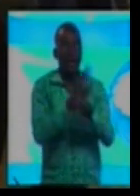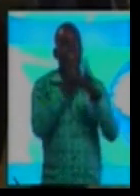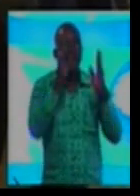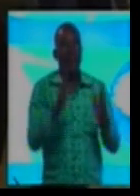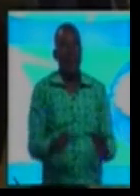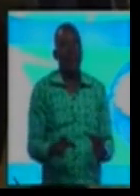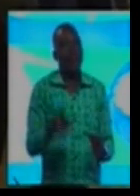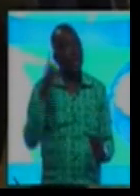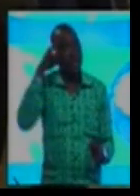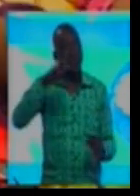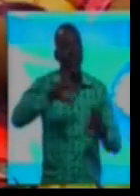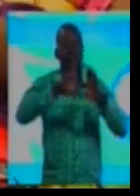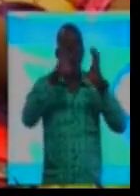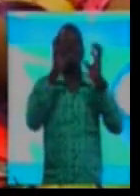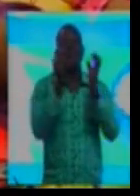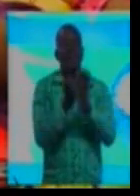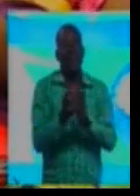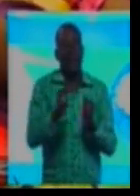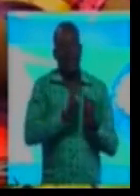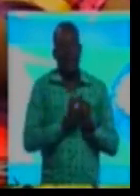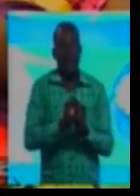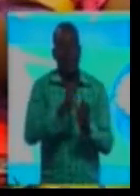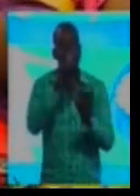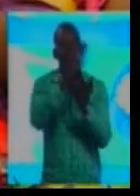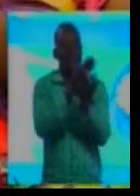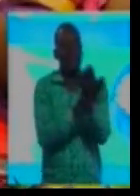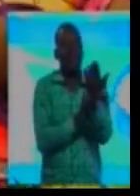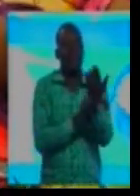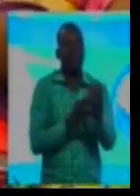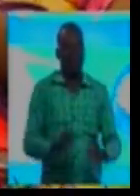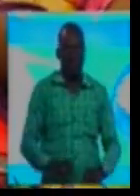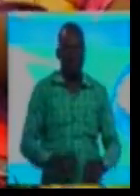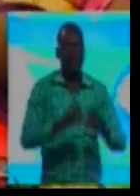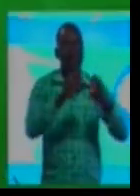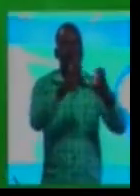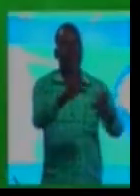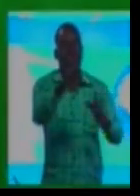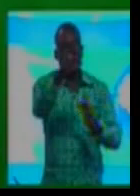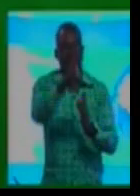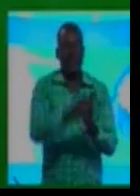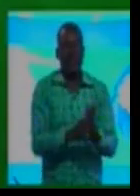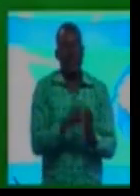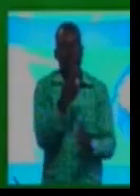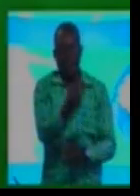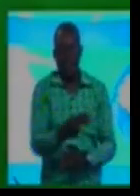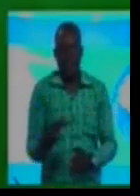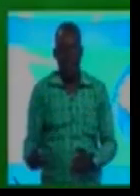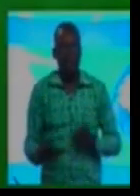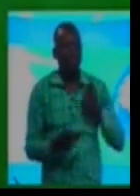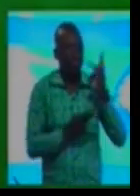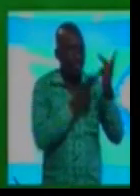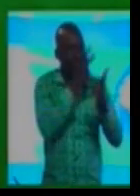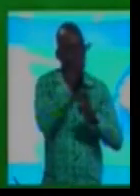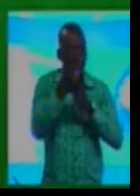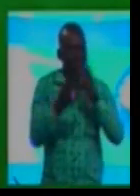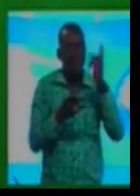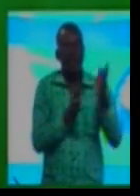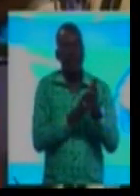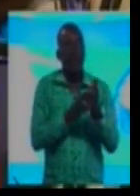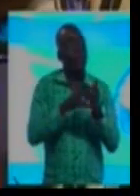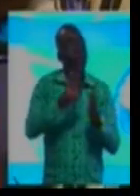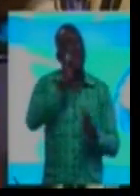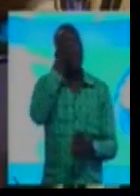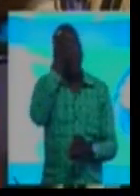du grenier commun veulent améliorer leur contribution en matière de supervision des établissements publics